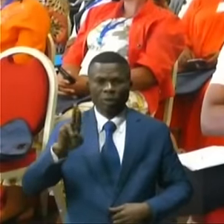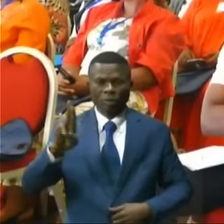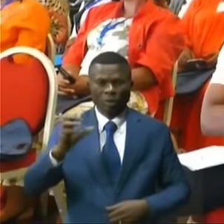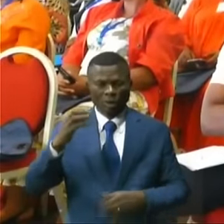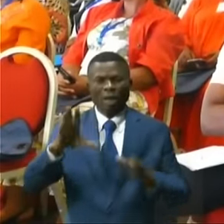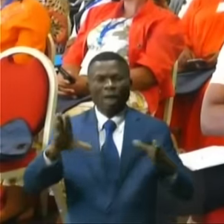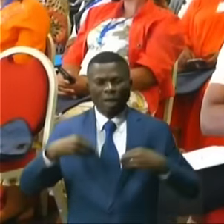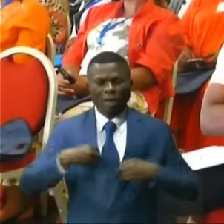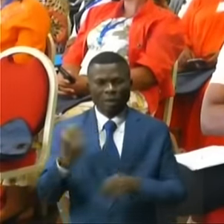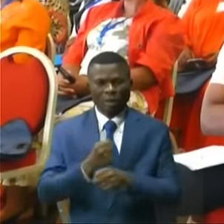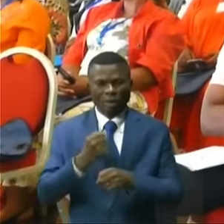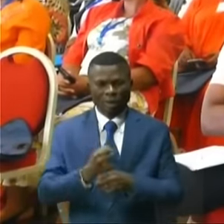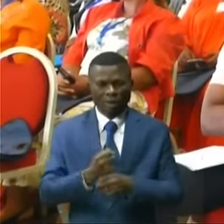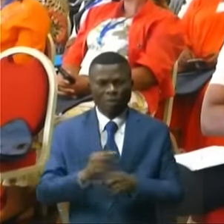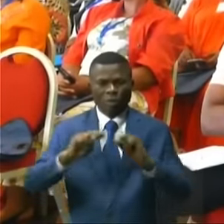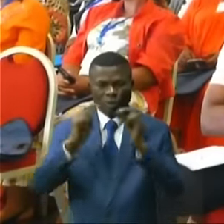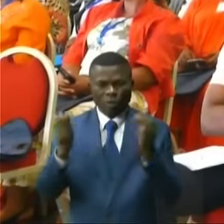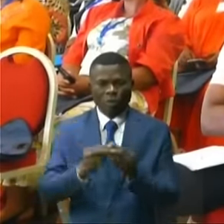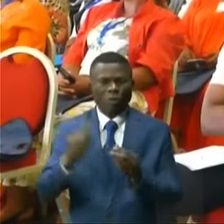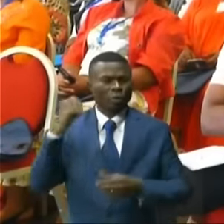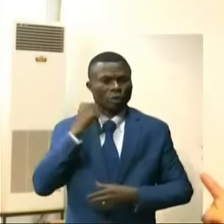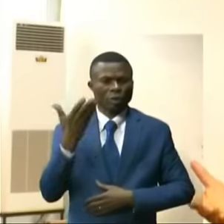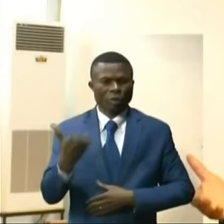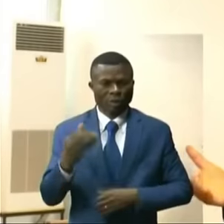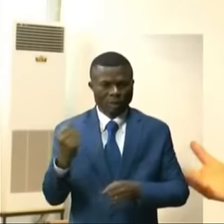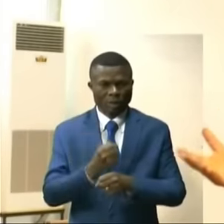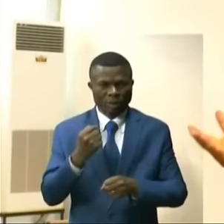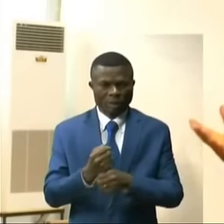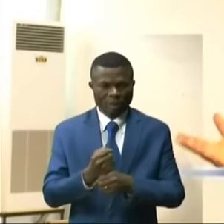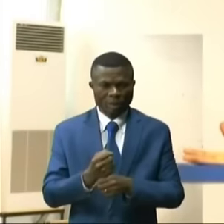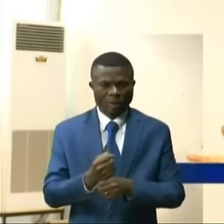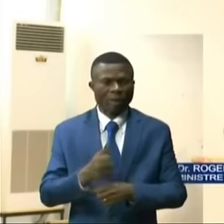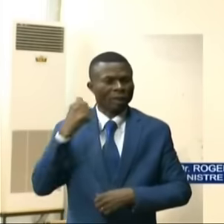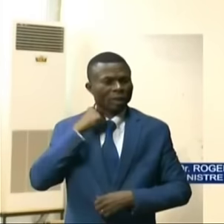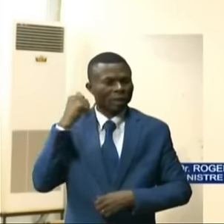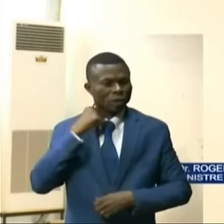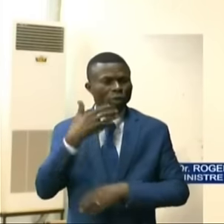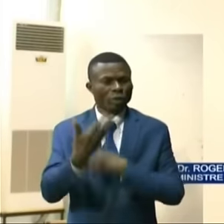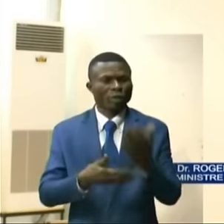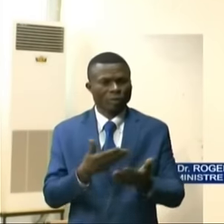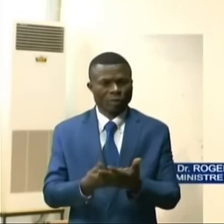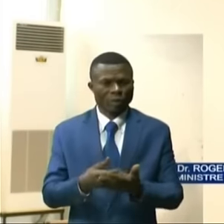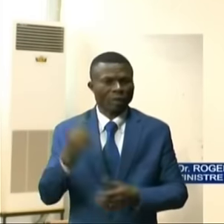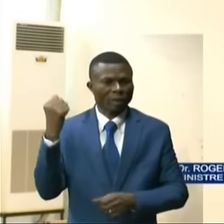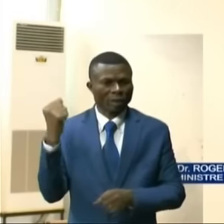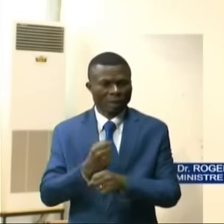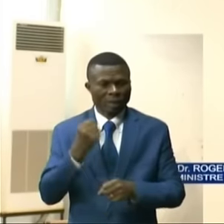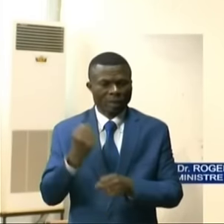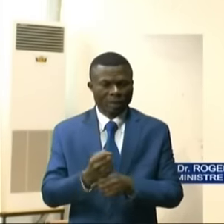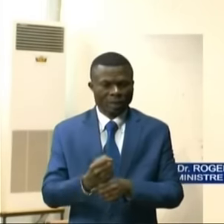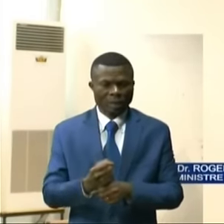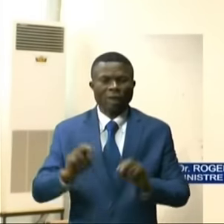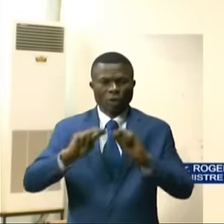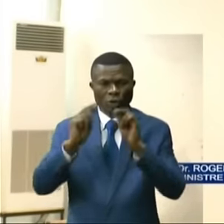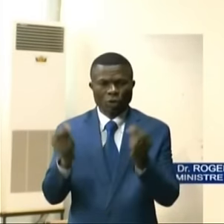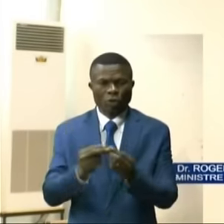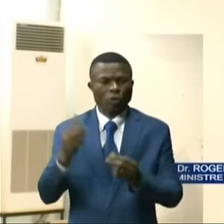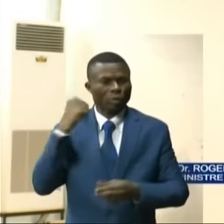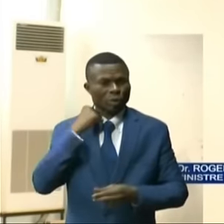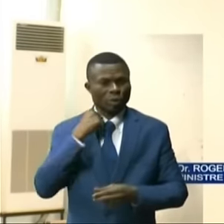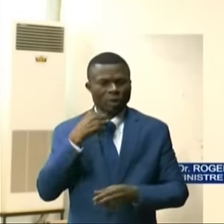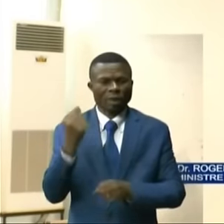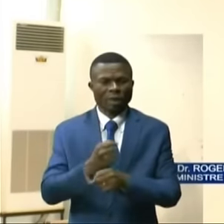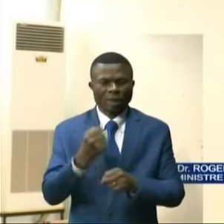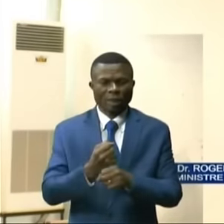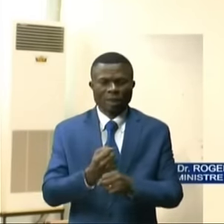travail abattu par l'fmed le travail que la Faculté de Médecine fait le travail que laè fait est un travail vraiment